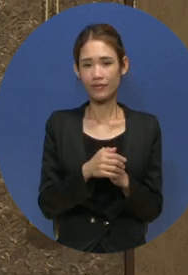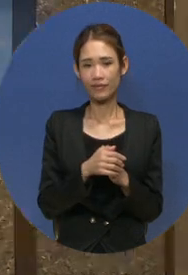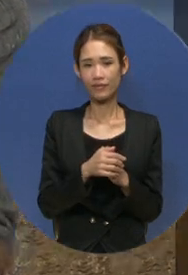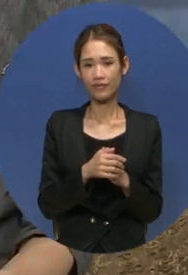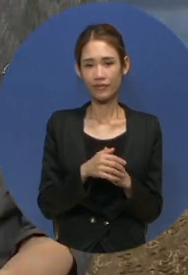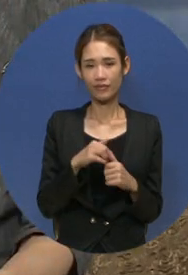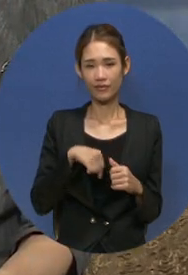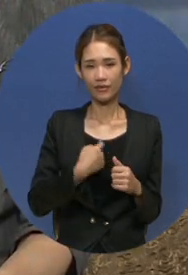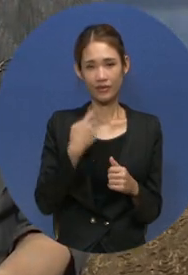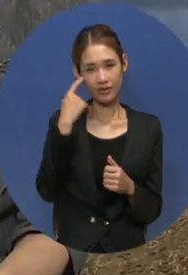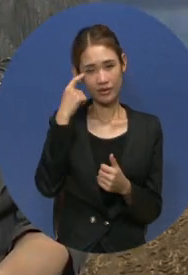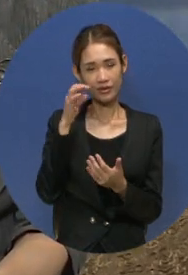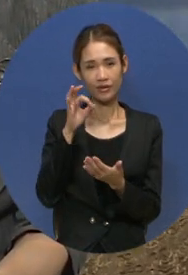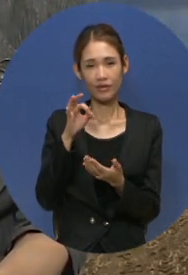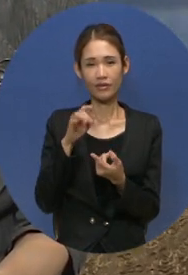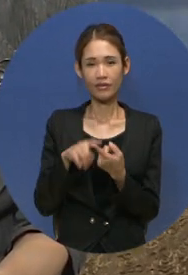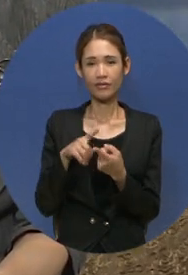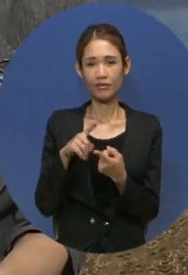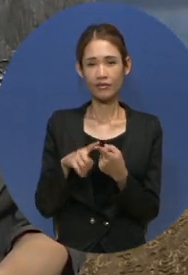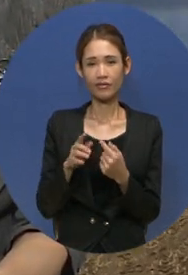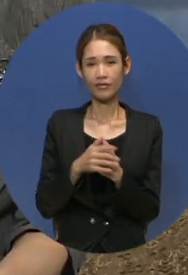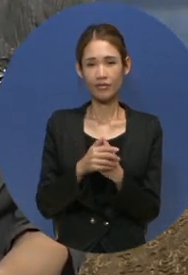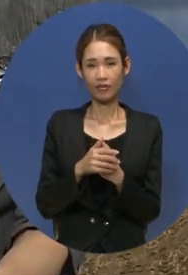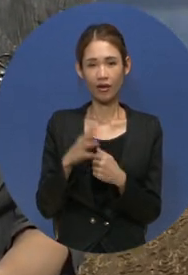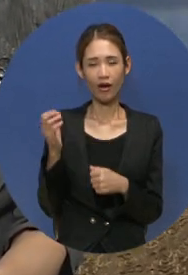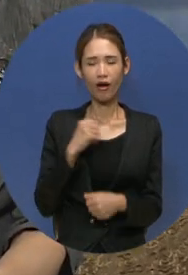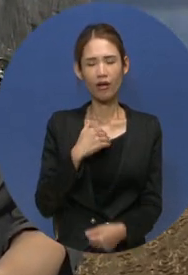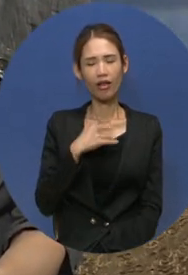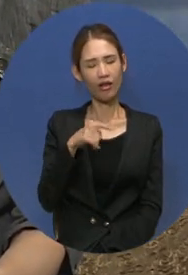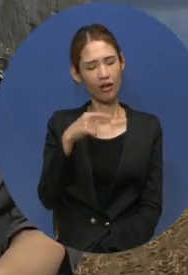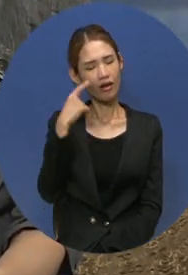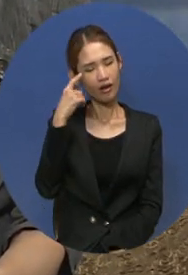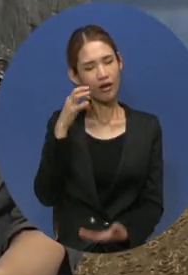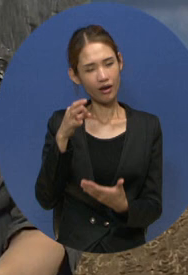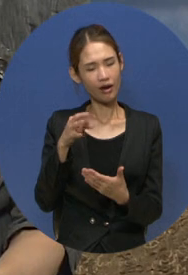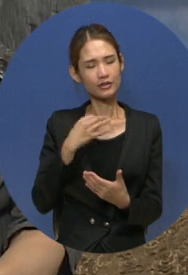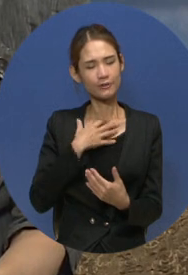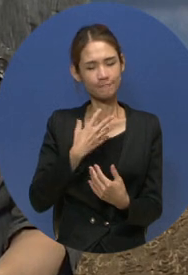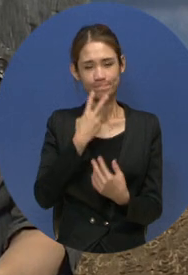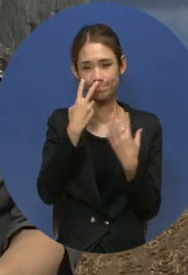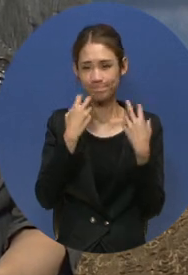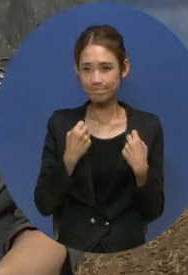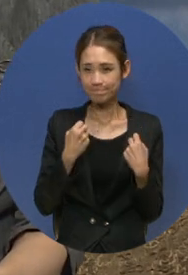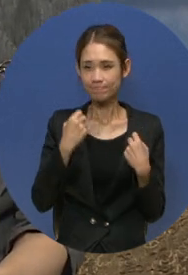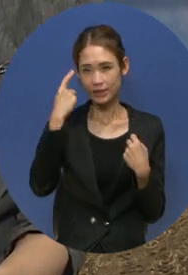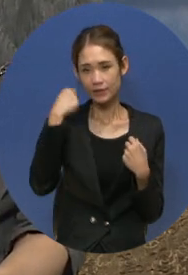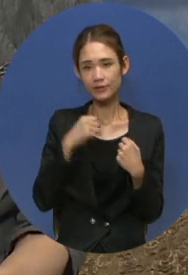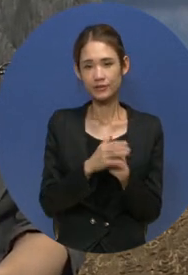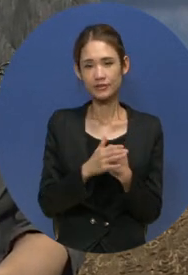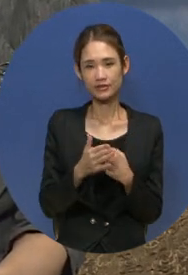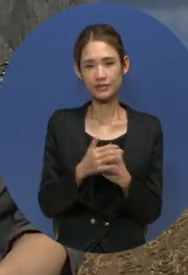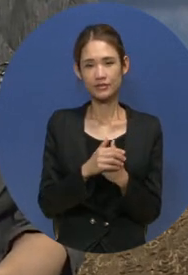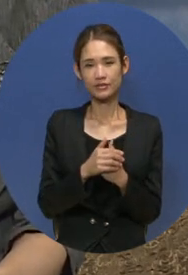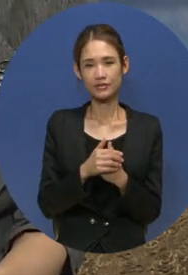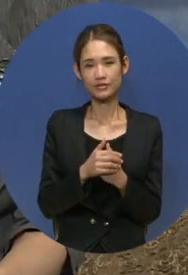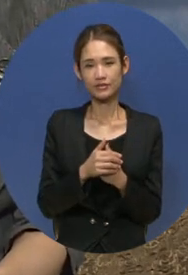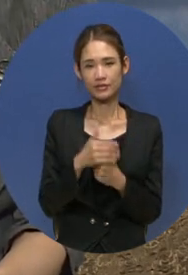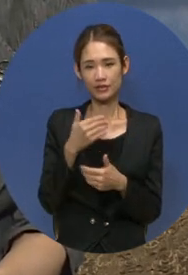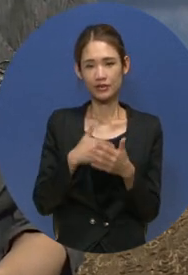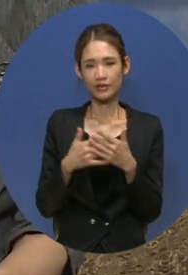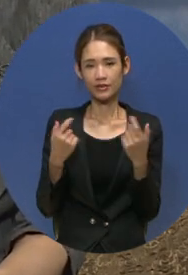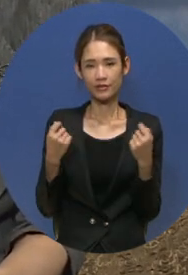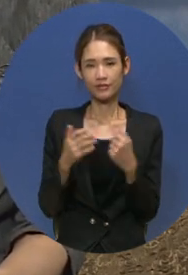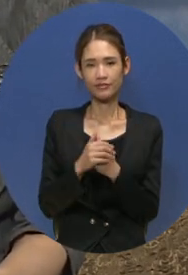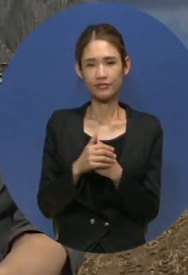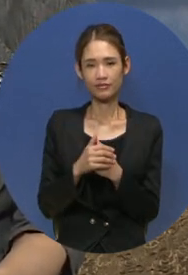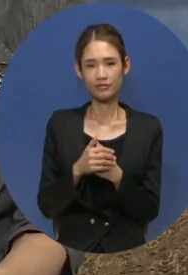자기 가치에 대해서도 아 내가 이렇게 가치 있는 사람이구나 예. 하고 그럼요. 느끼게 되는 그 사람들이 그런 기회가 될 것 같습니다. 또 해주잖아요.